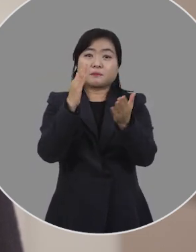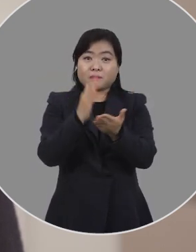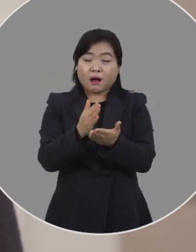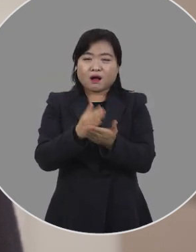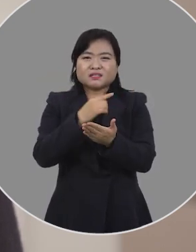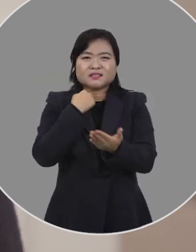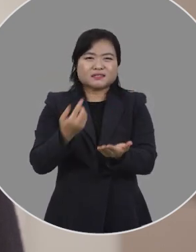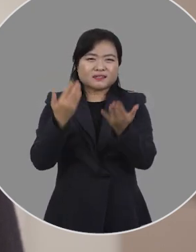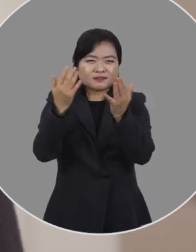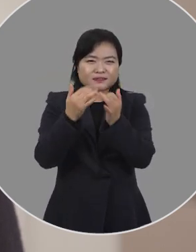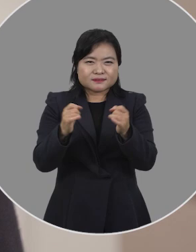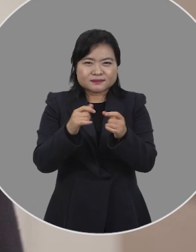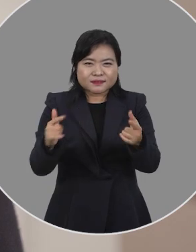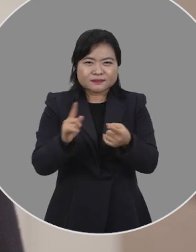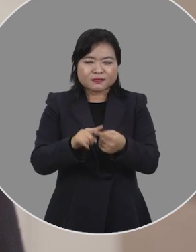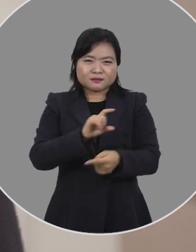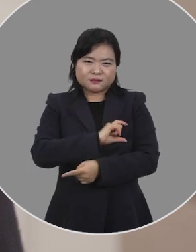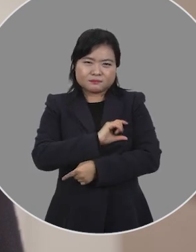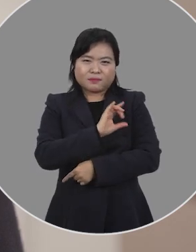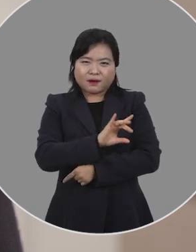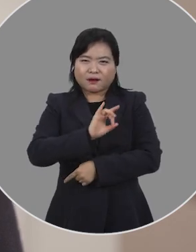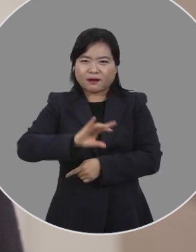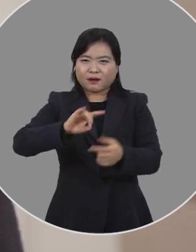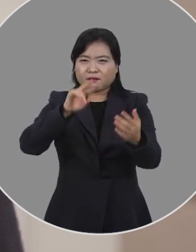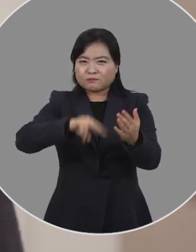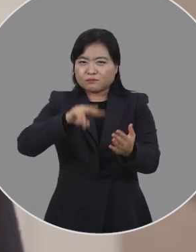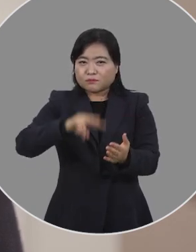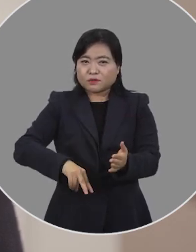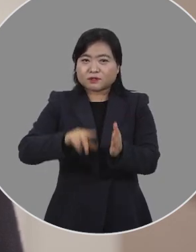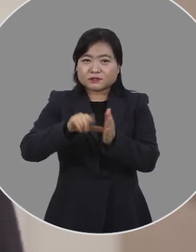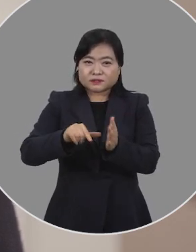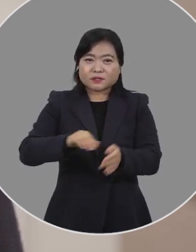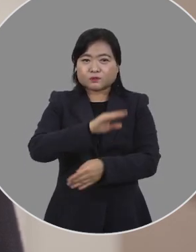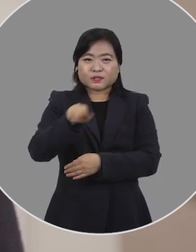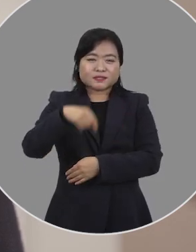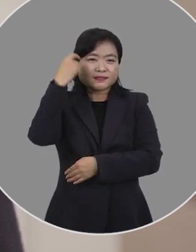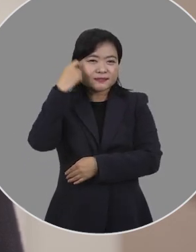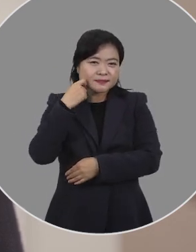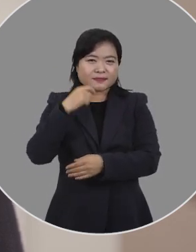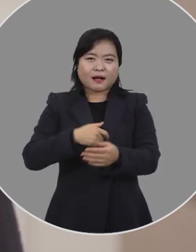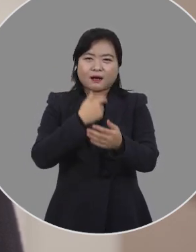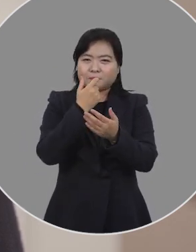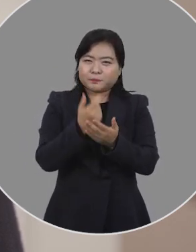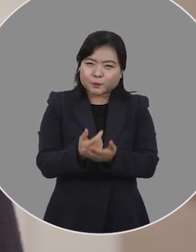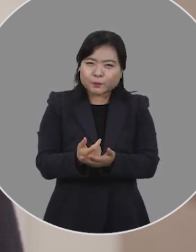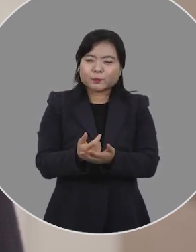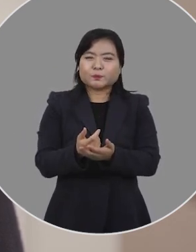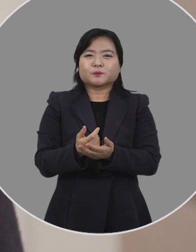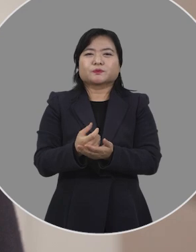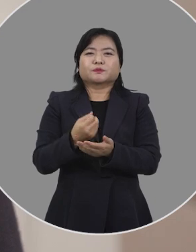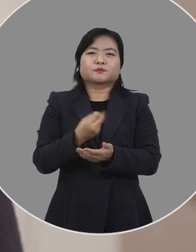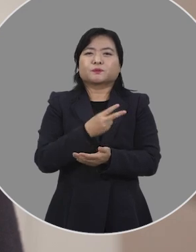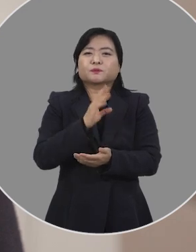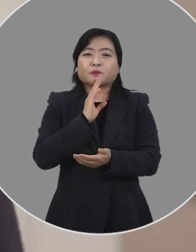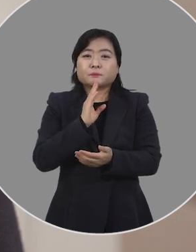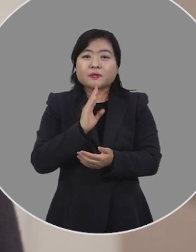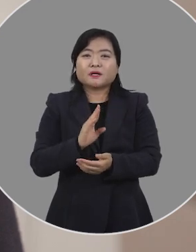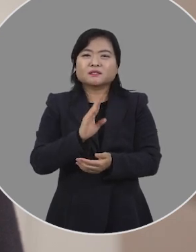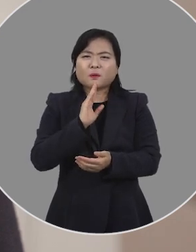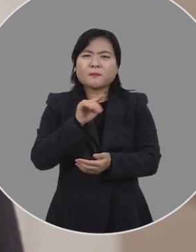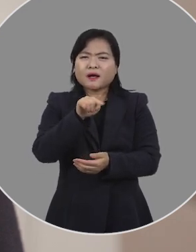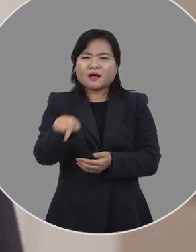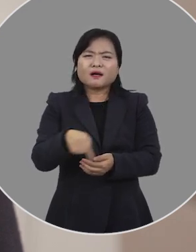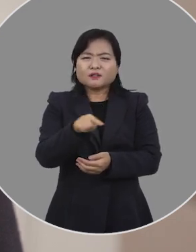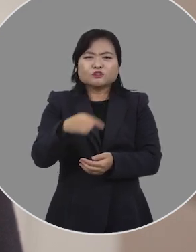그 희생하신 분들의 그 조남을 한 분 한 분 다 불렀을 때 그 우리가 느끼는 그 감동과 정말 아